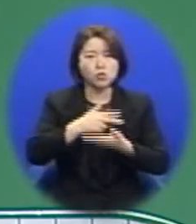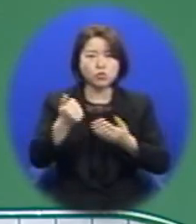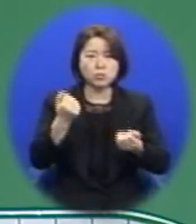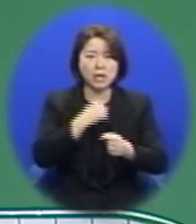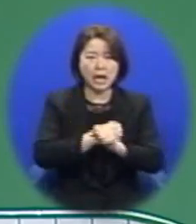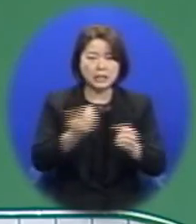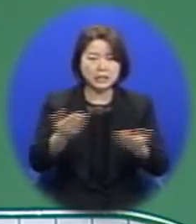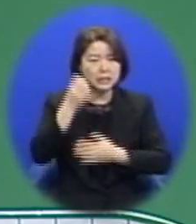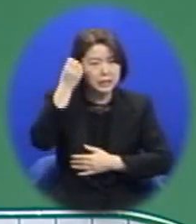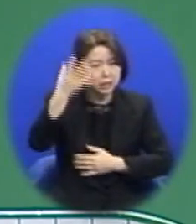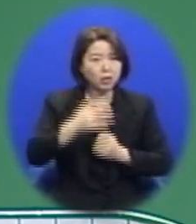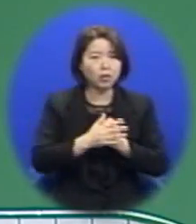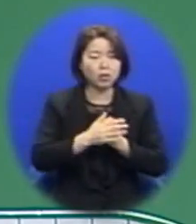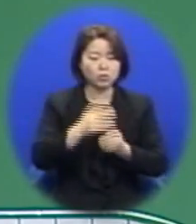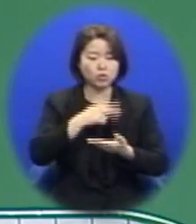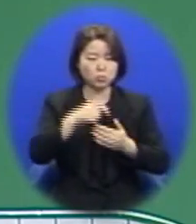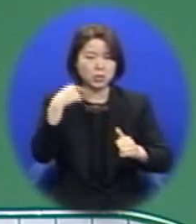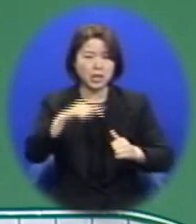가르침을 기다리지 않았습니다.